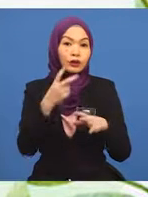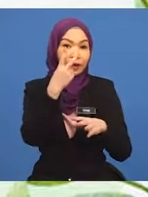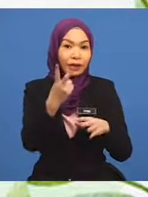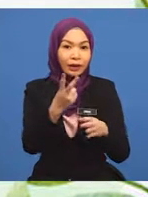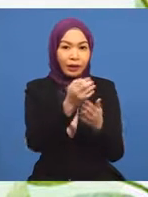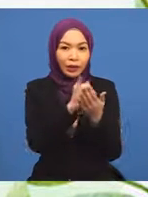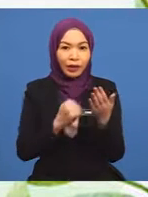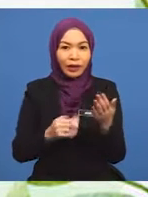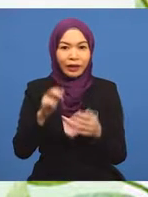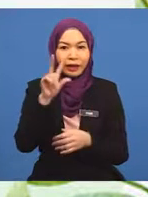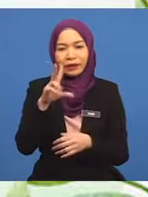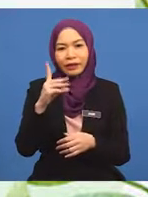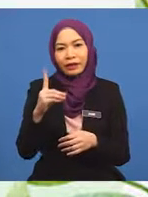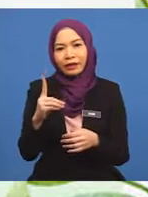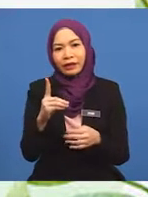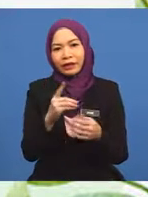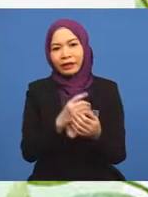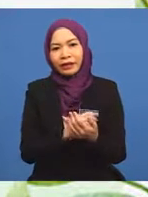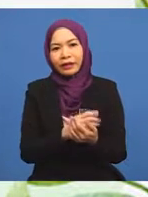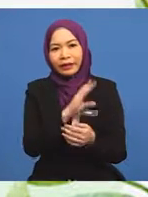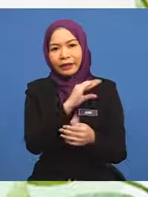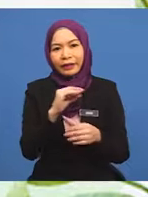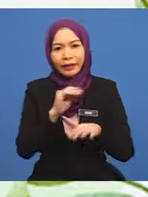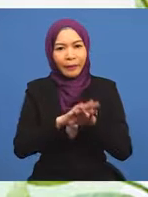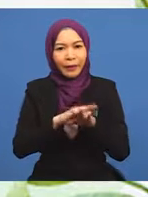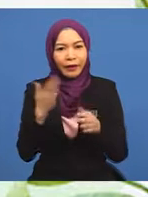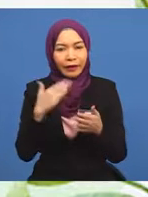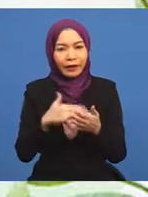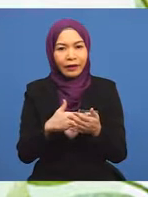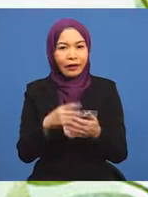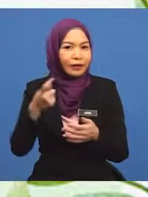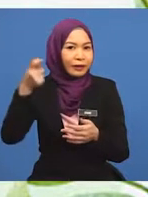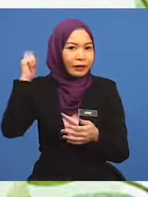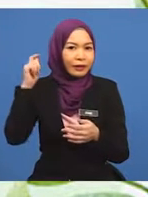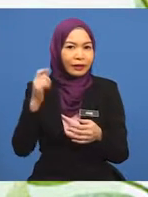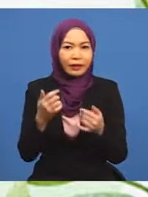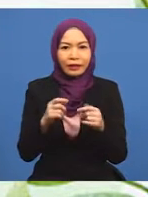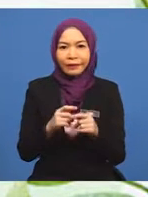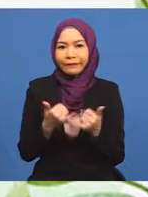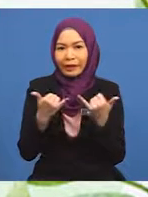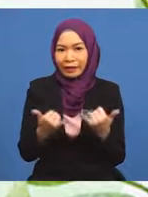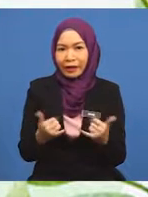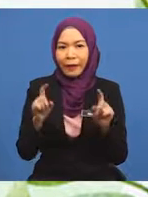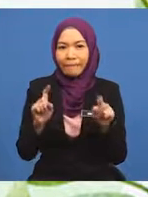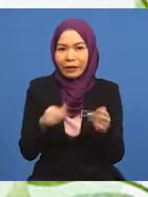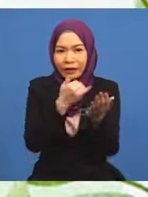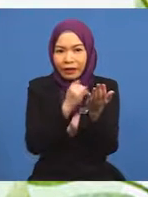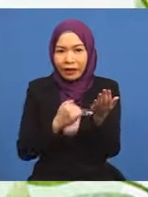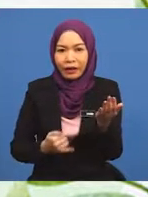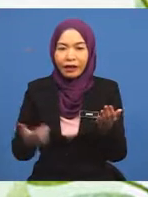tersebut, murid-murid perlu melakar sekali lagi lakaran yang dipilih.